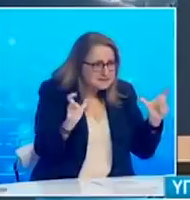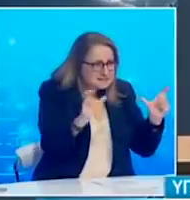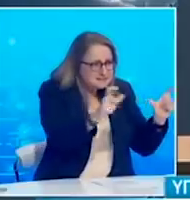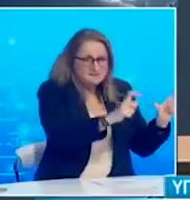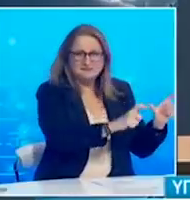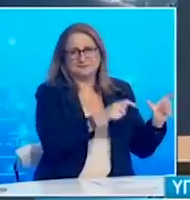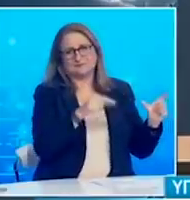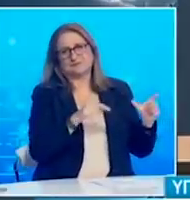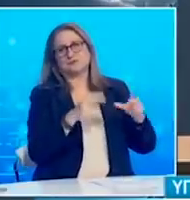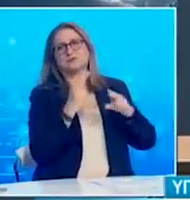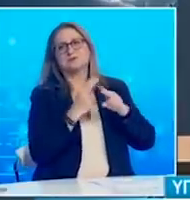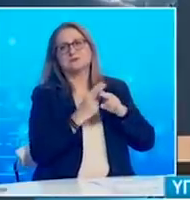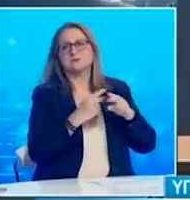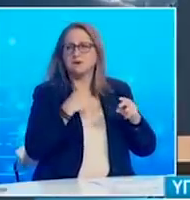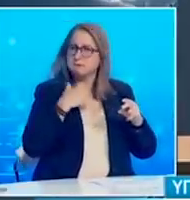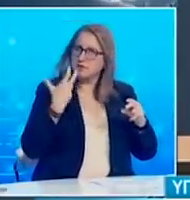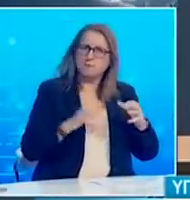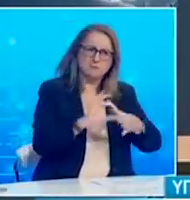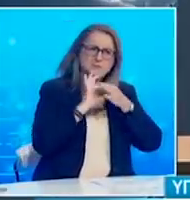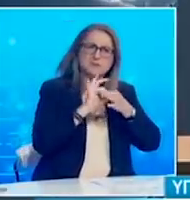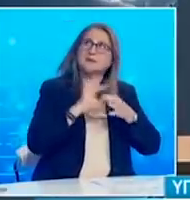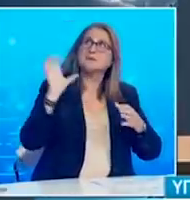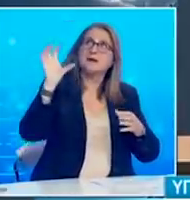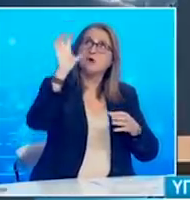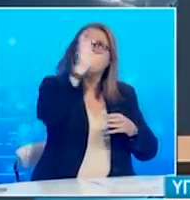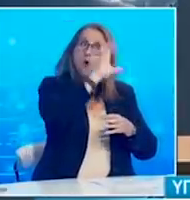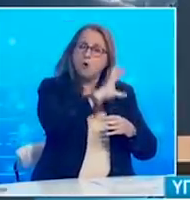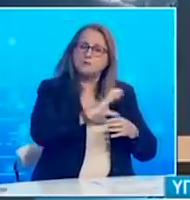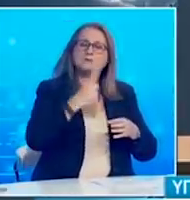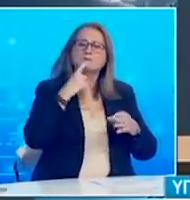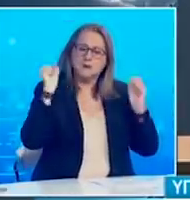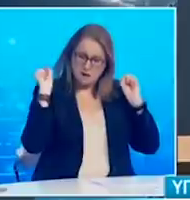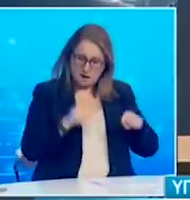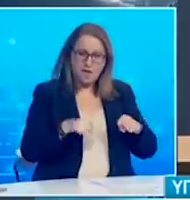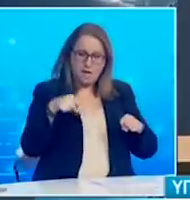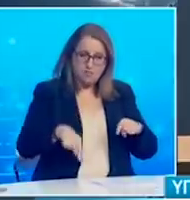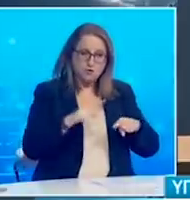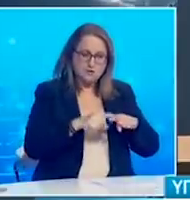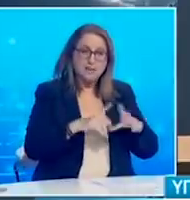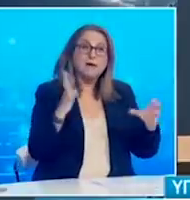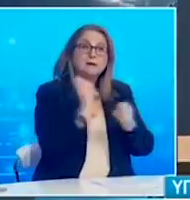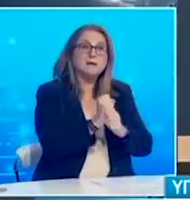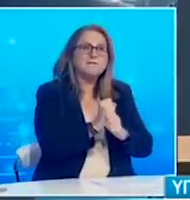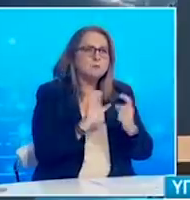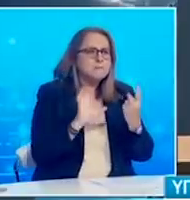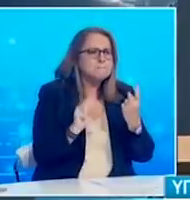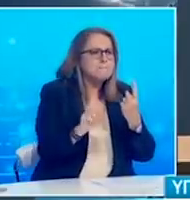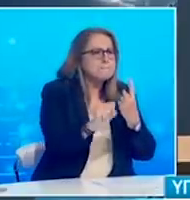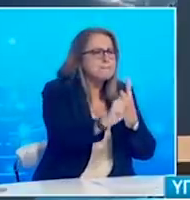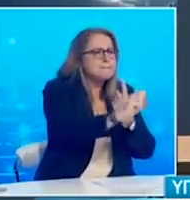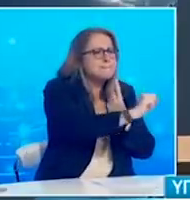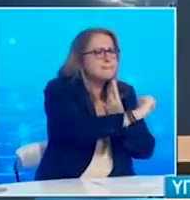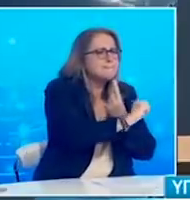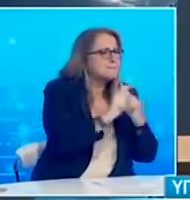διακρατικές συνεργασίες που κάνουμε, ότι στην Ελλάδα υπάρχει ένα εξαιρετικό σύστημα ιχνηλάτησης που σε συνεργασία με